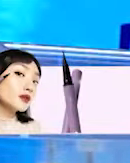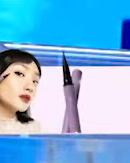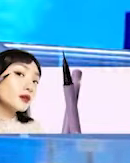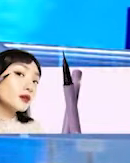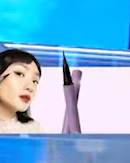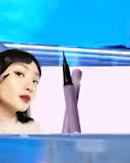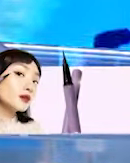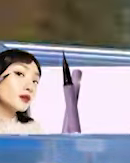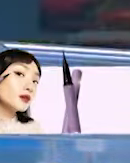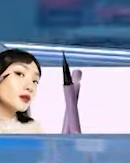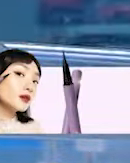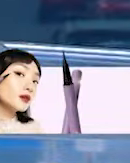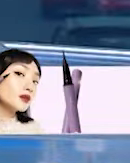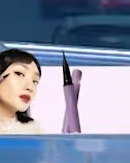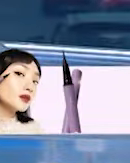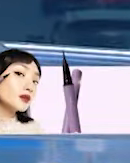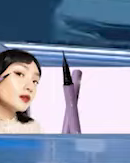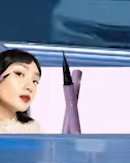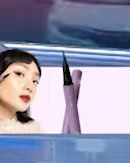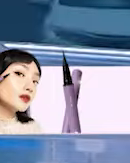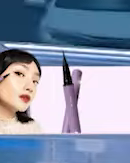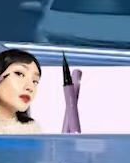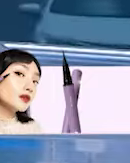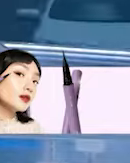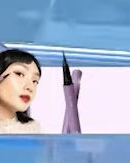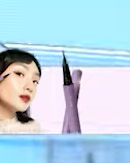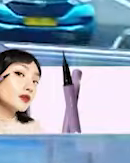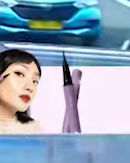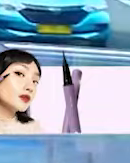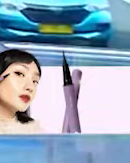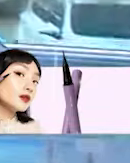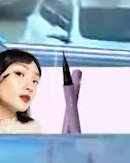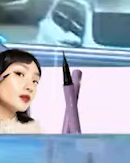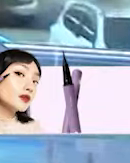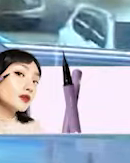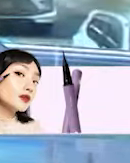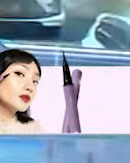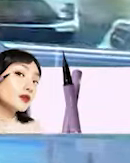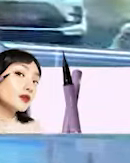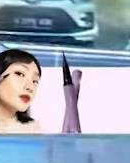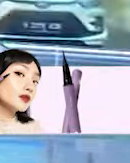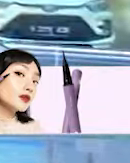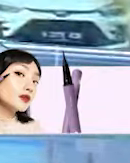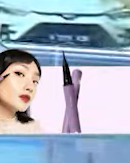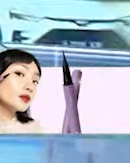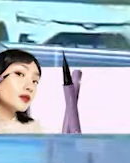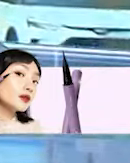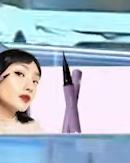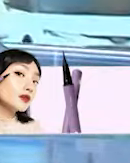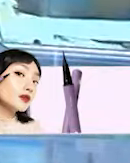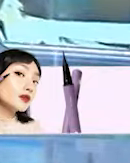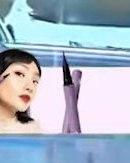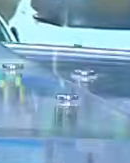saldo uang elektronik lebih besar. Dalam waktu dekat, PT Jasa Marga berencana menaikkan tarif tol ruas dalam